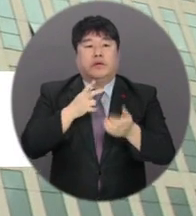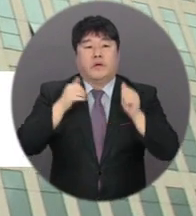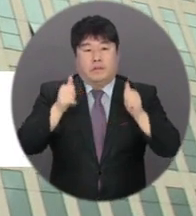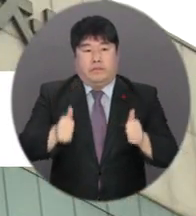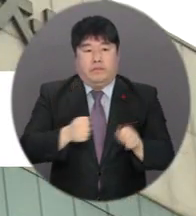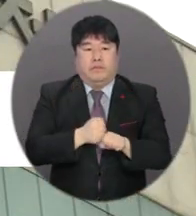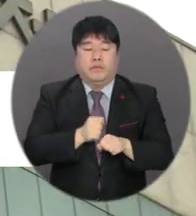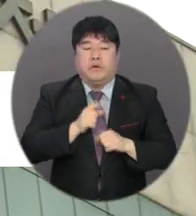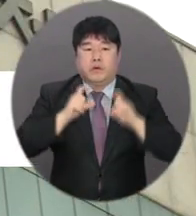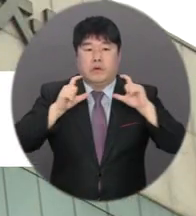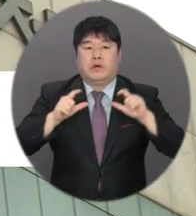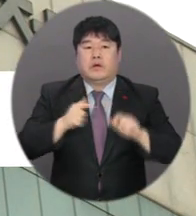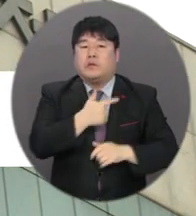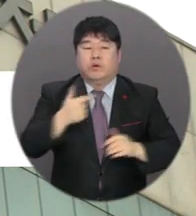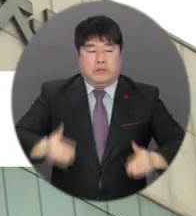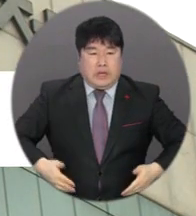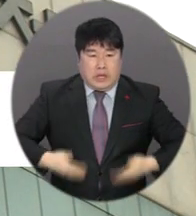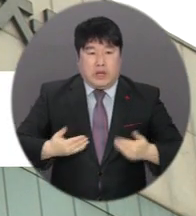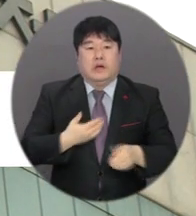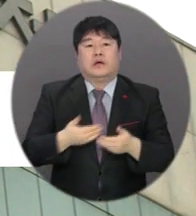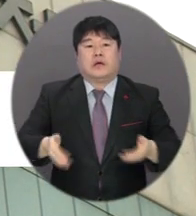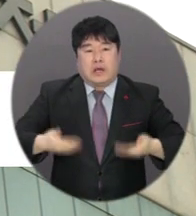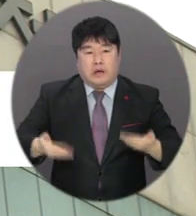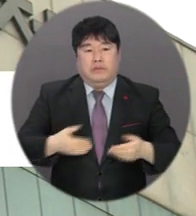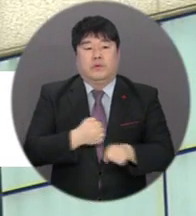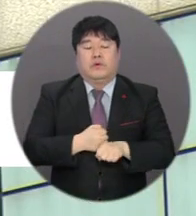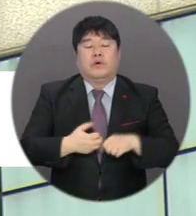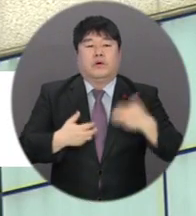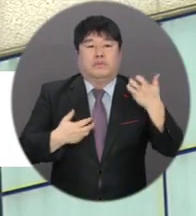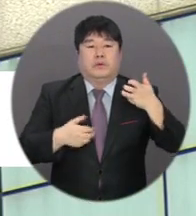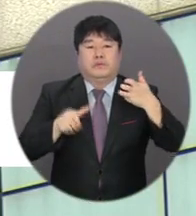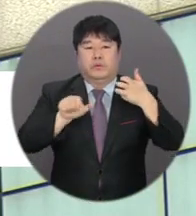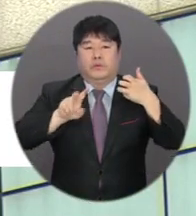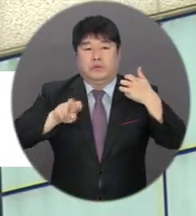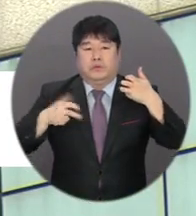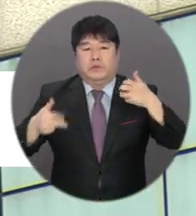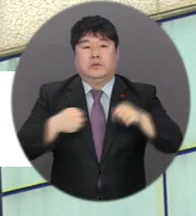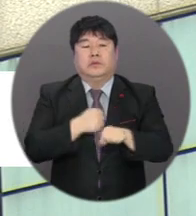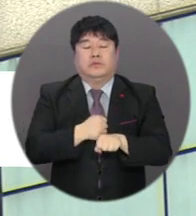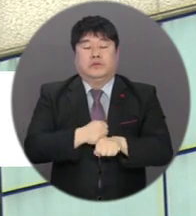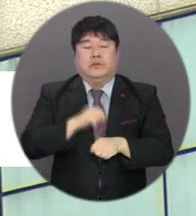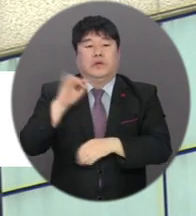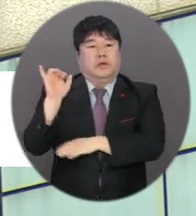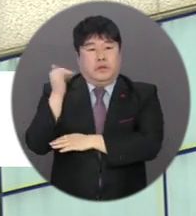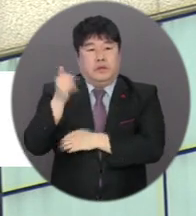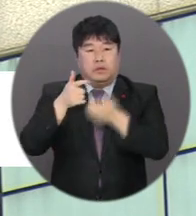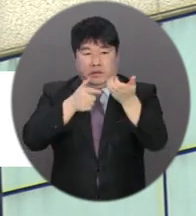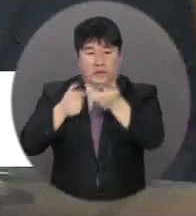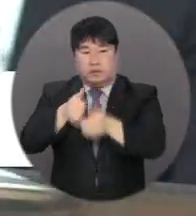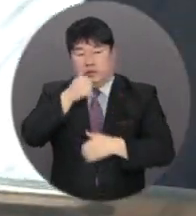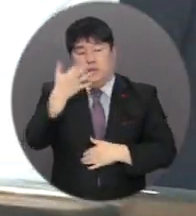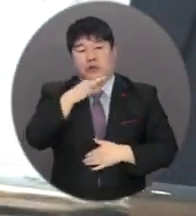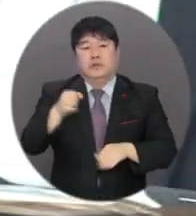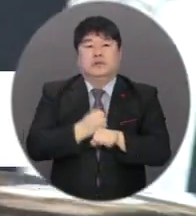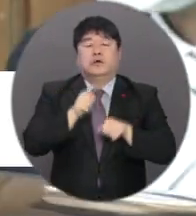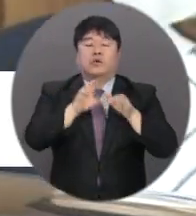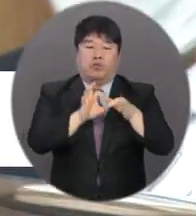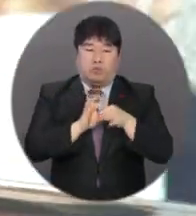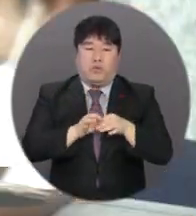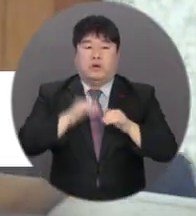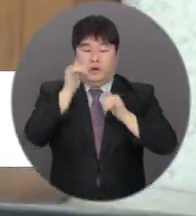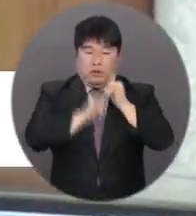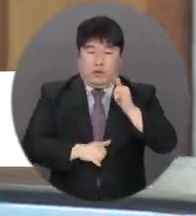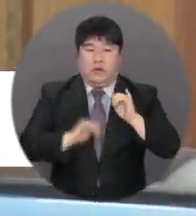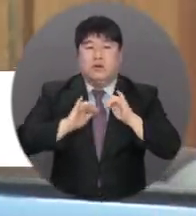형이 지나치게 가볍고 80년 5월 27일에도 헬기 사격이 있었다고 인정하면서도 이와 관련한 회고록